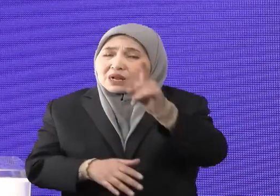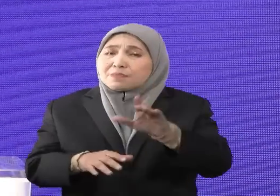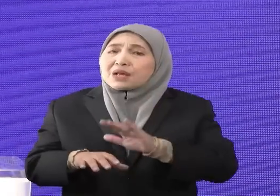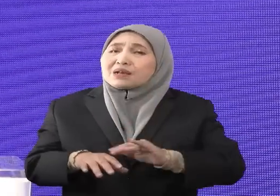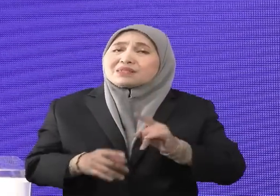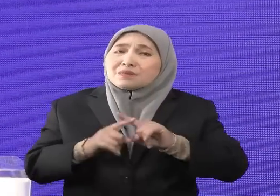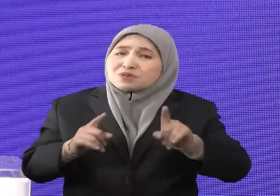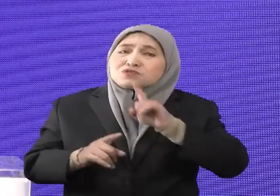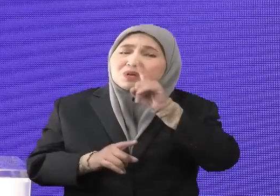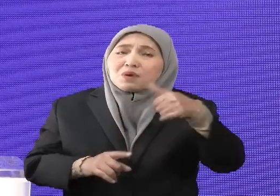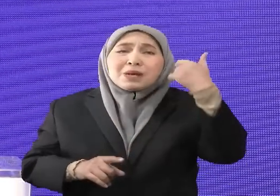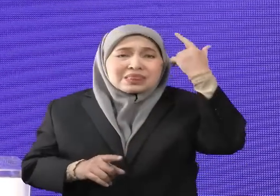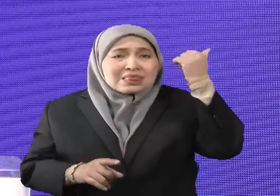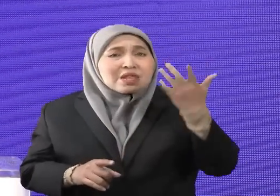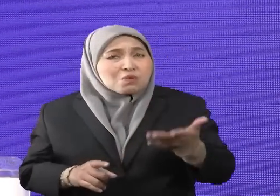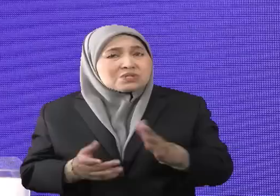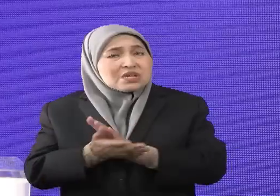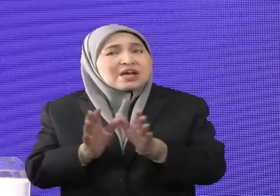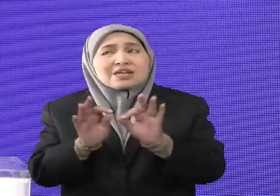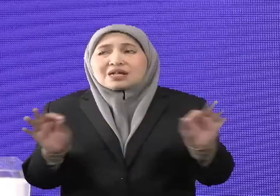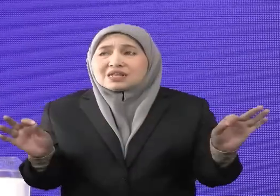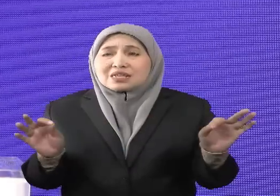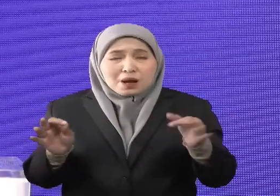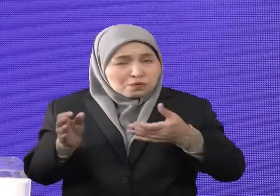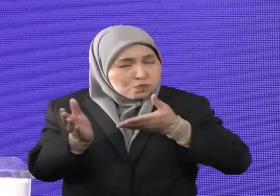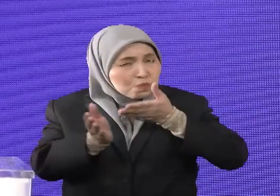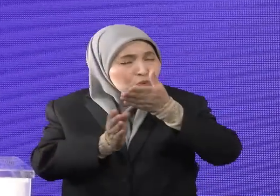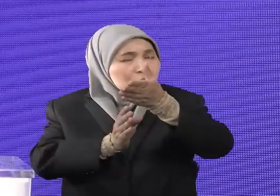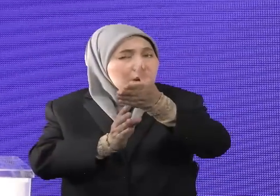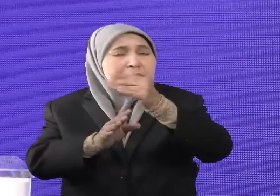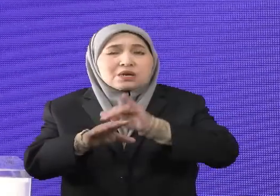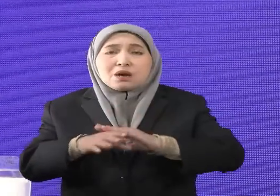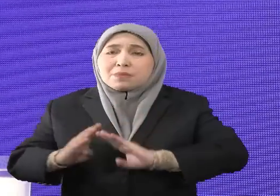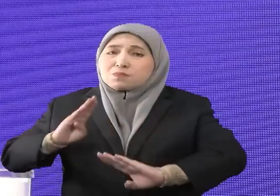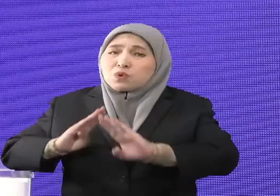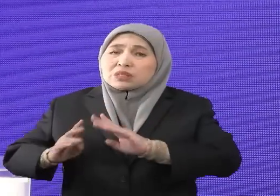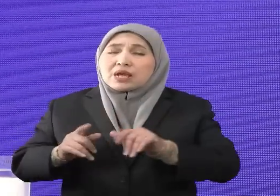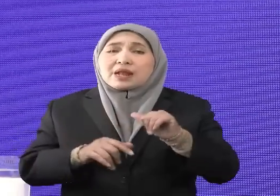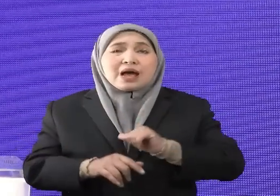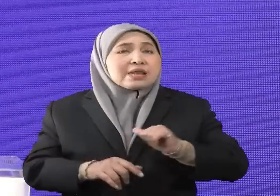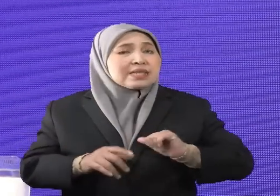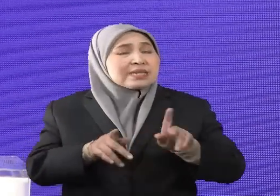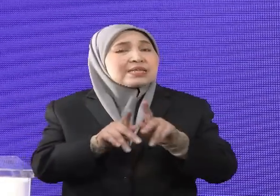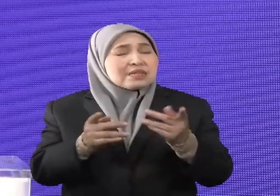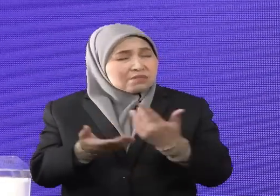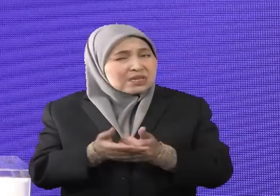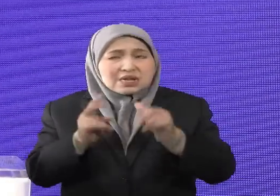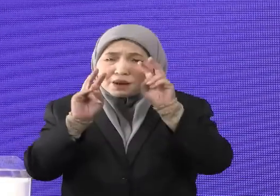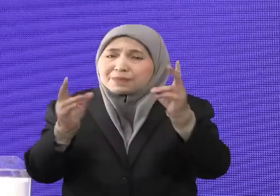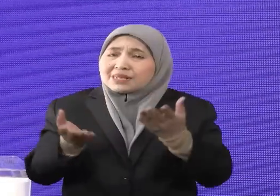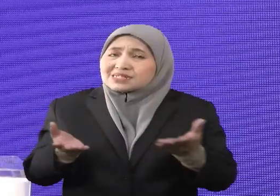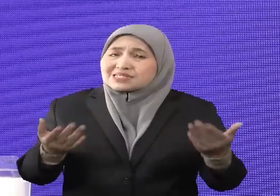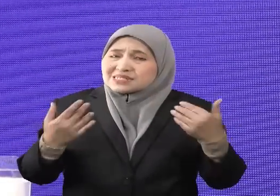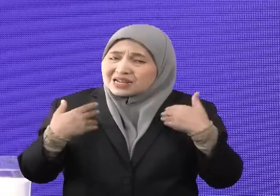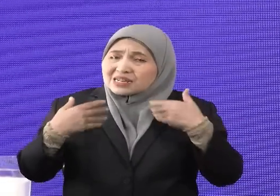kamu mengetahuinya jadi ayat ini menjurus kepada perbuatan ahli kitab jadi nampaknya di sini ada